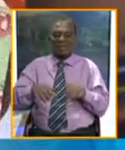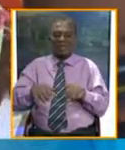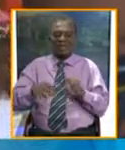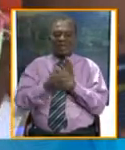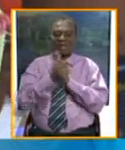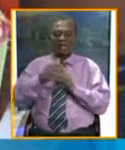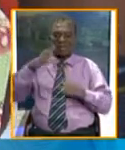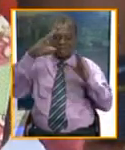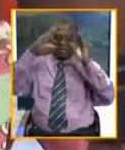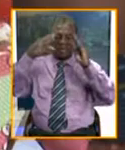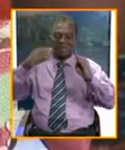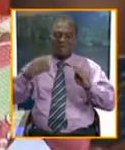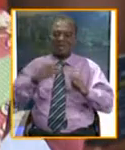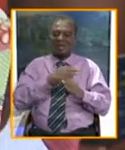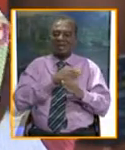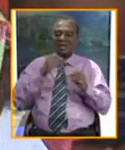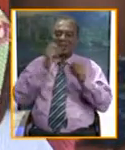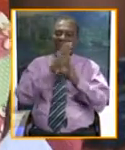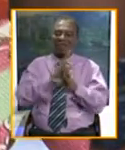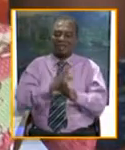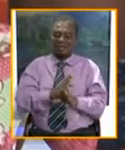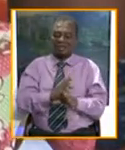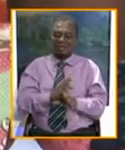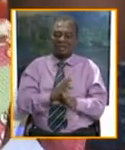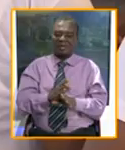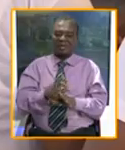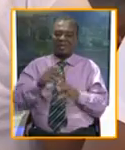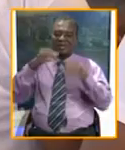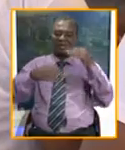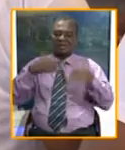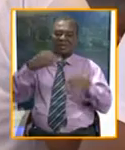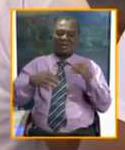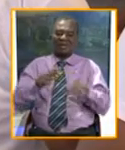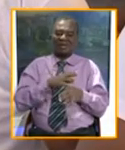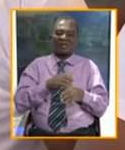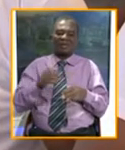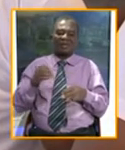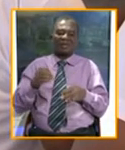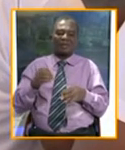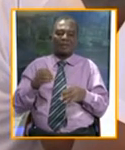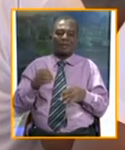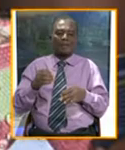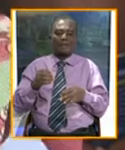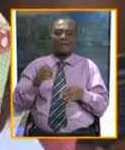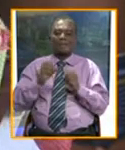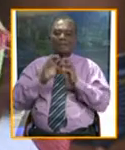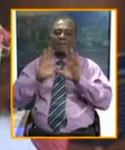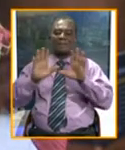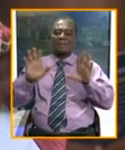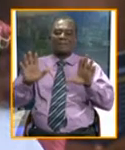humaines, c'est-à-dire disponibilité, justice, impartialité,